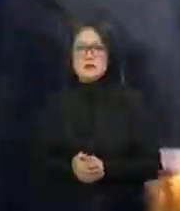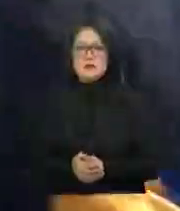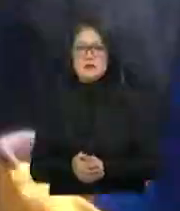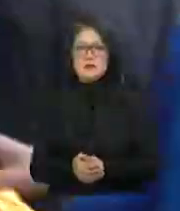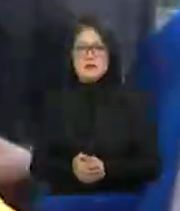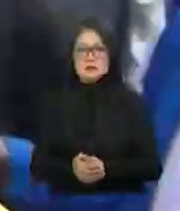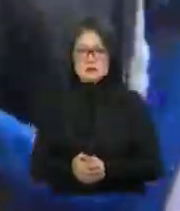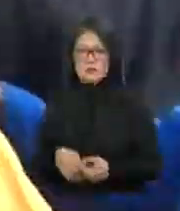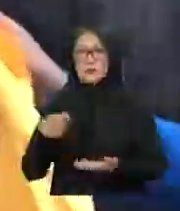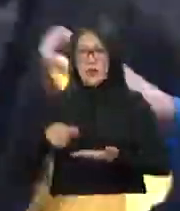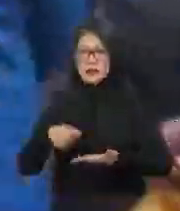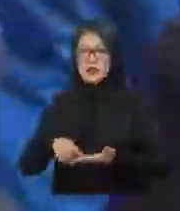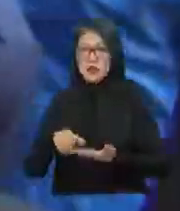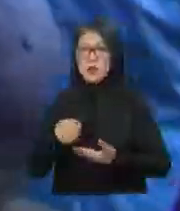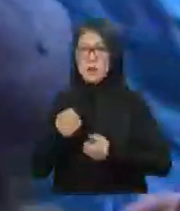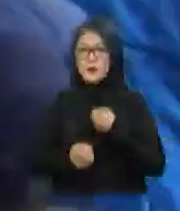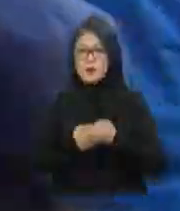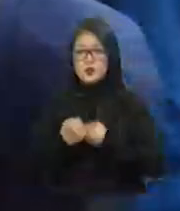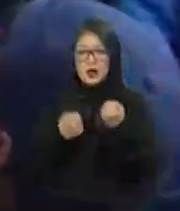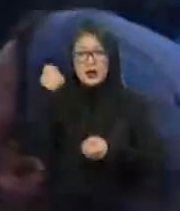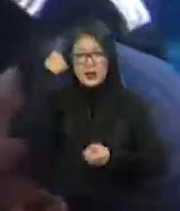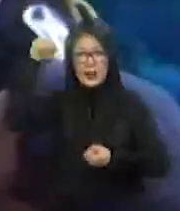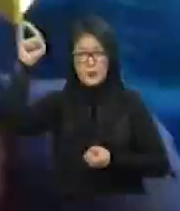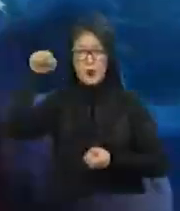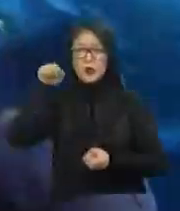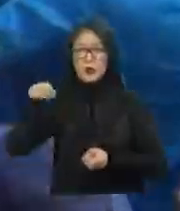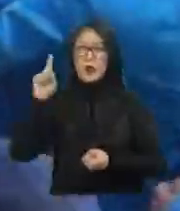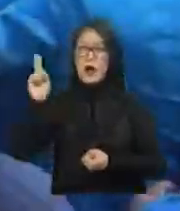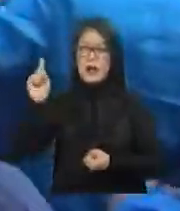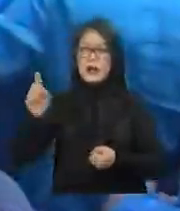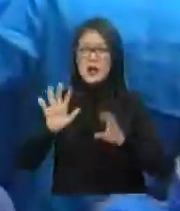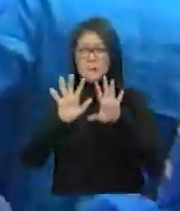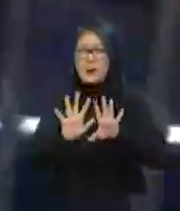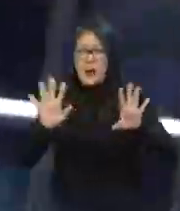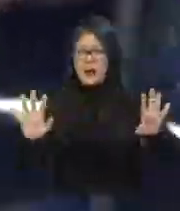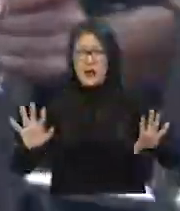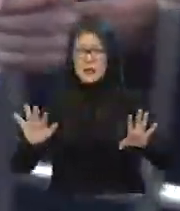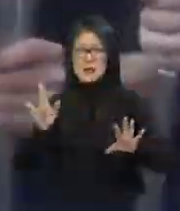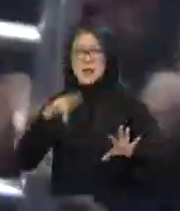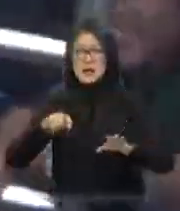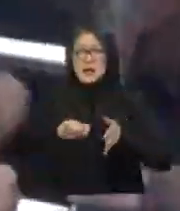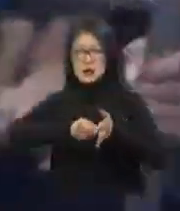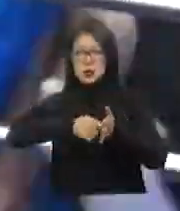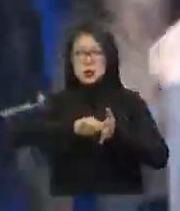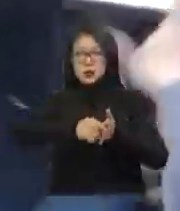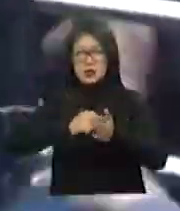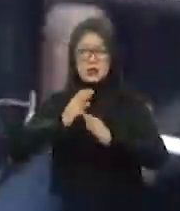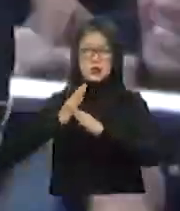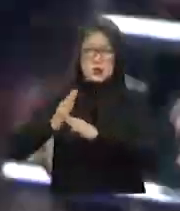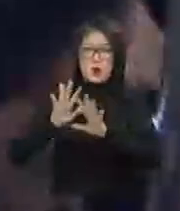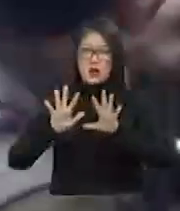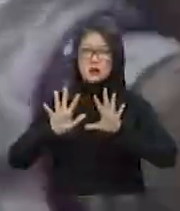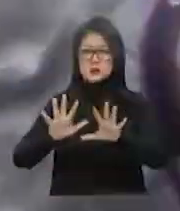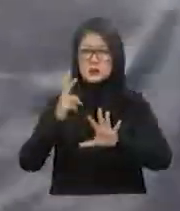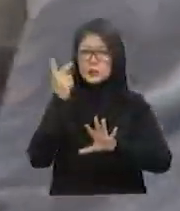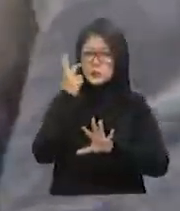Sejumlah mahasiswa ini berupaya mendobrak pagar kantor DPRD Kudus yang dikunci dan dijaga polisi dalam aksi demonstrasi menolak kenaikan harga